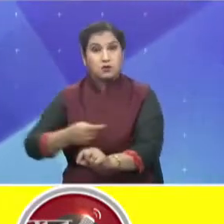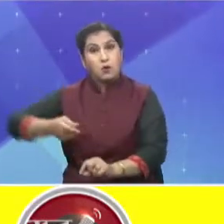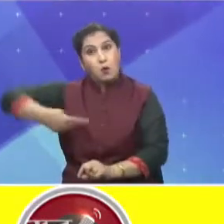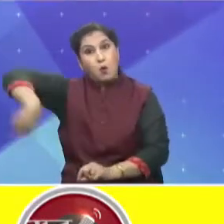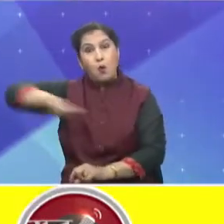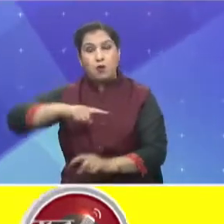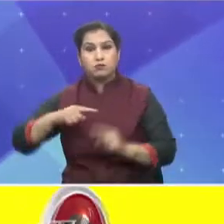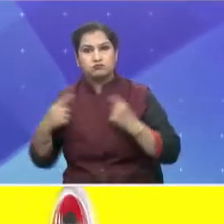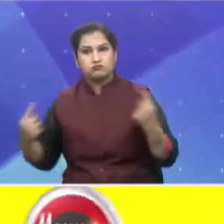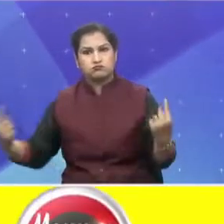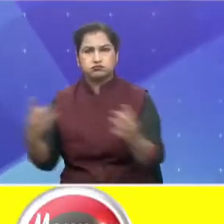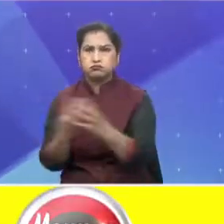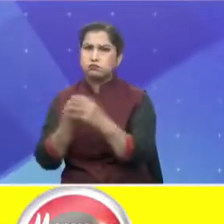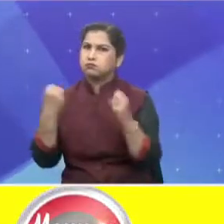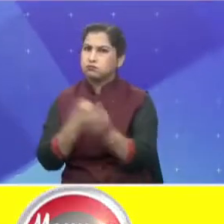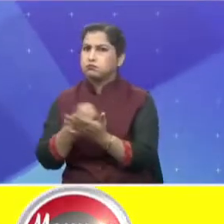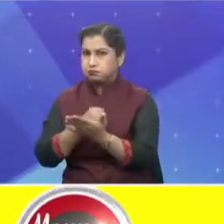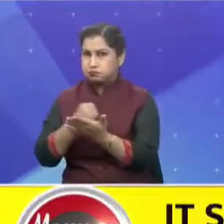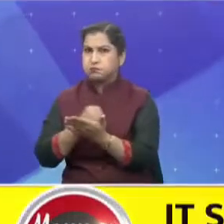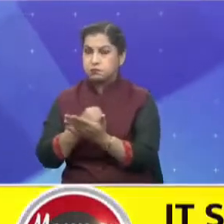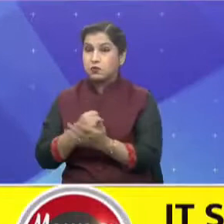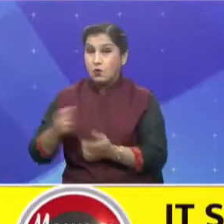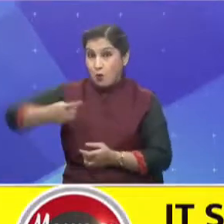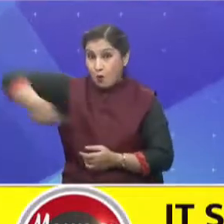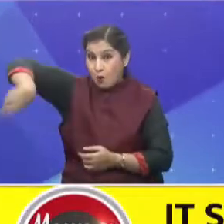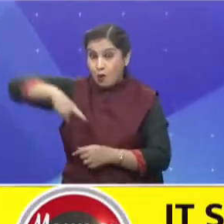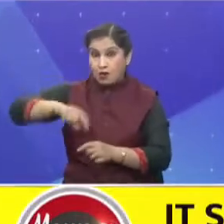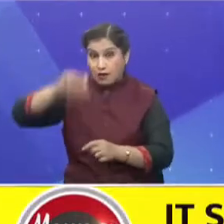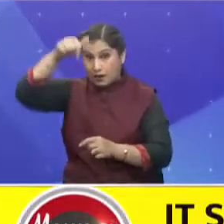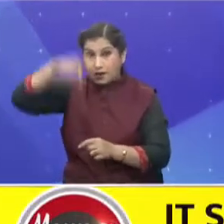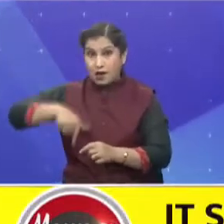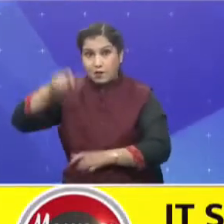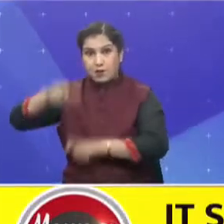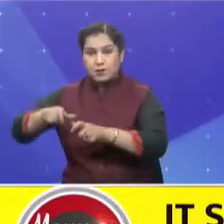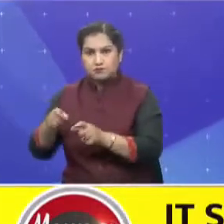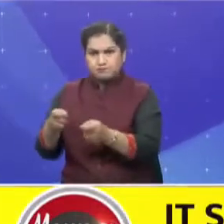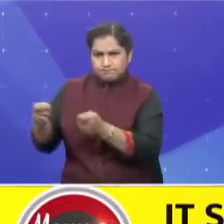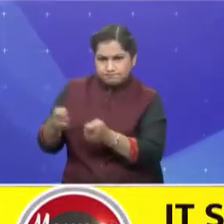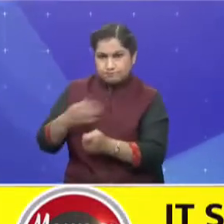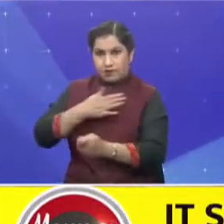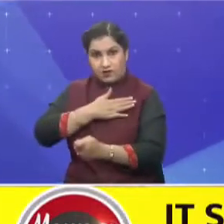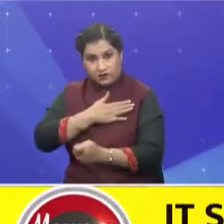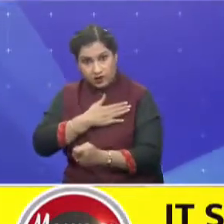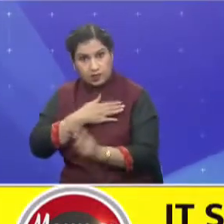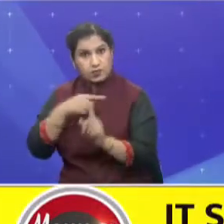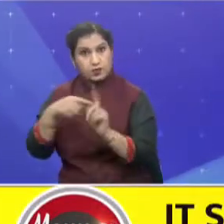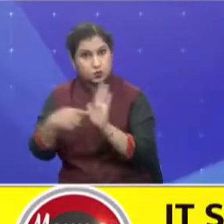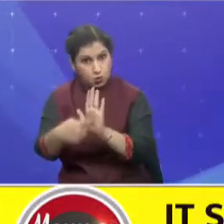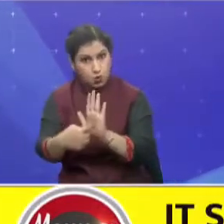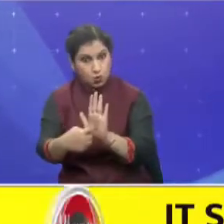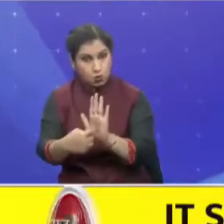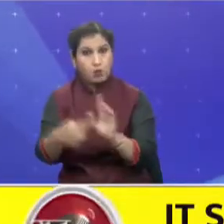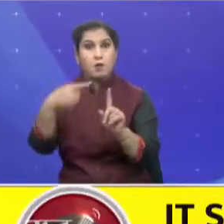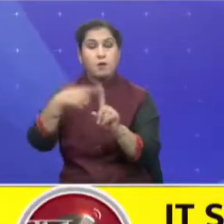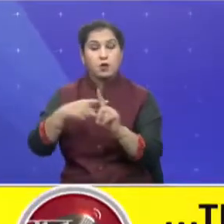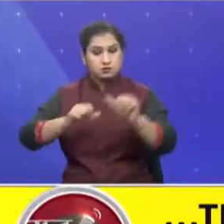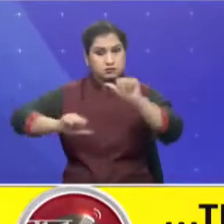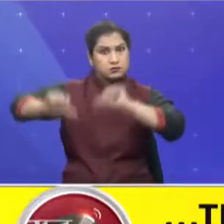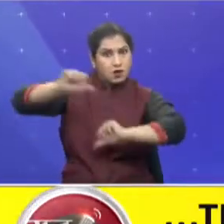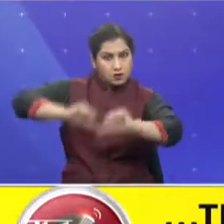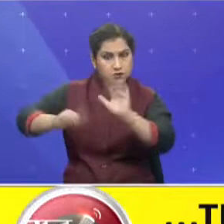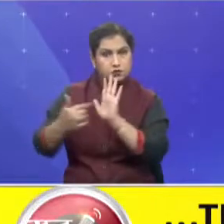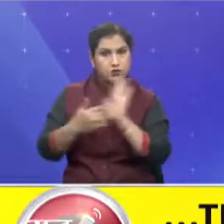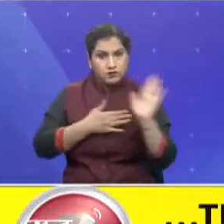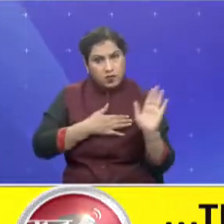अपनी उपलब्धि है। ये प्रत्येक भारतीय का व्यवस्था पर भरोसा दिखाता है, विज्ञान पर